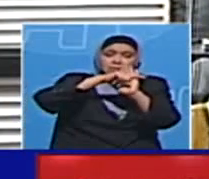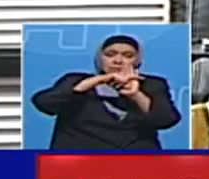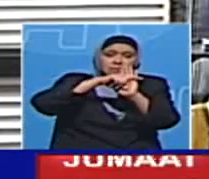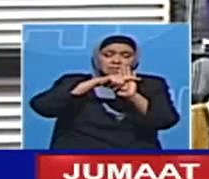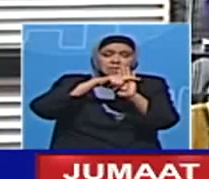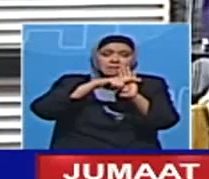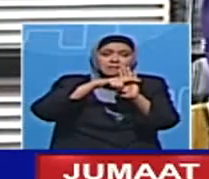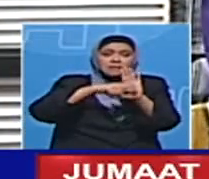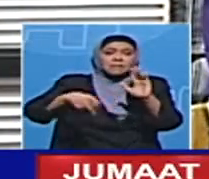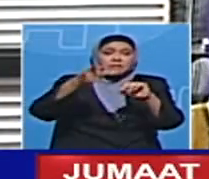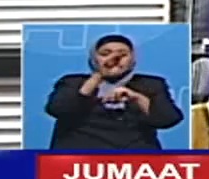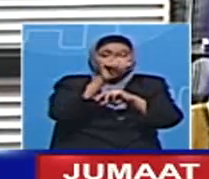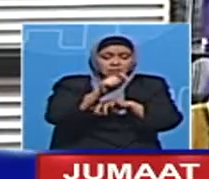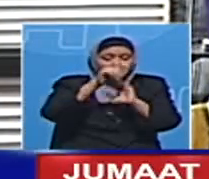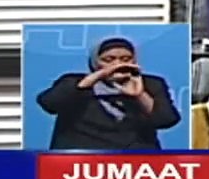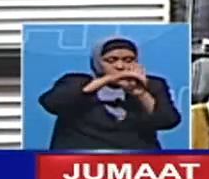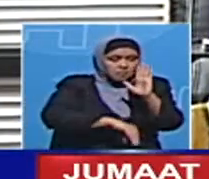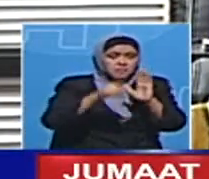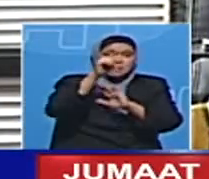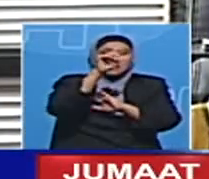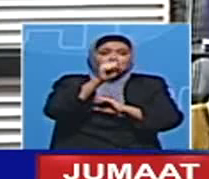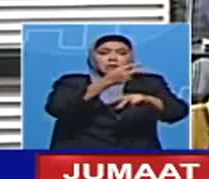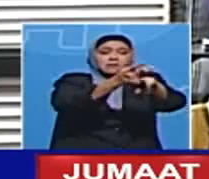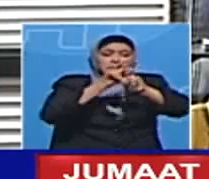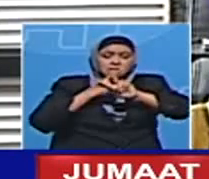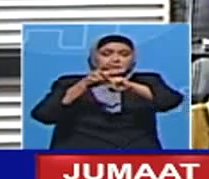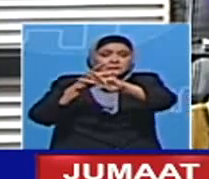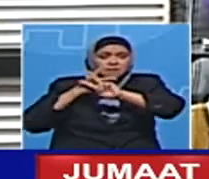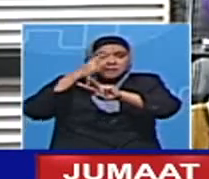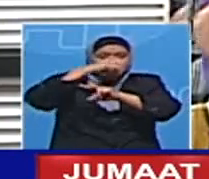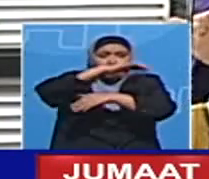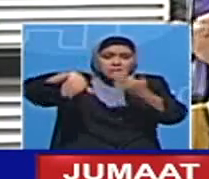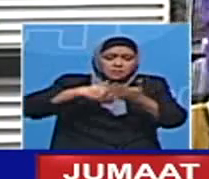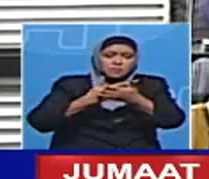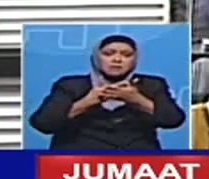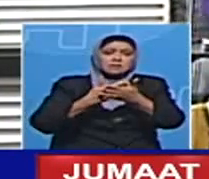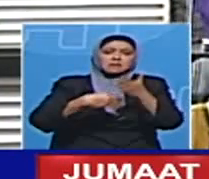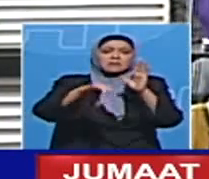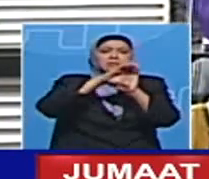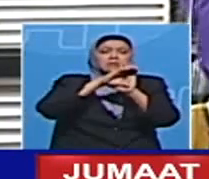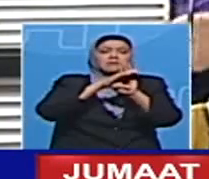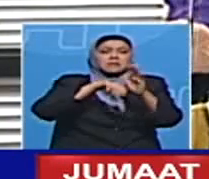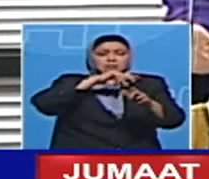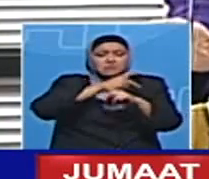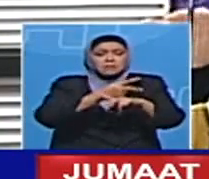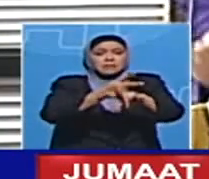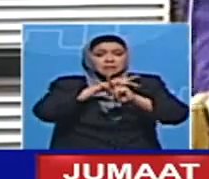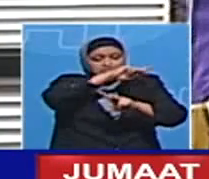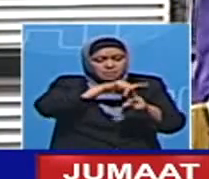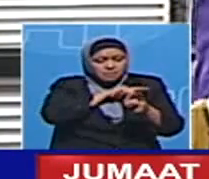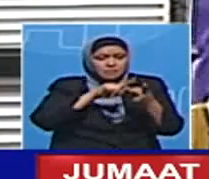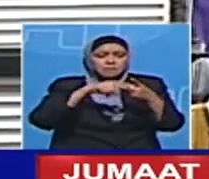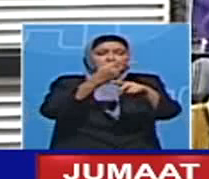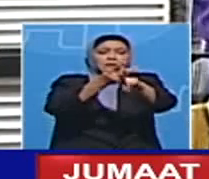diturunkan dan kos pinjaman untuk semua seperti pinjaman peribadi pinjaman perniagaan